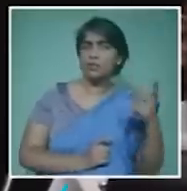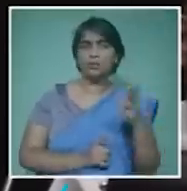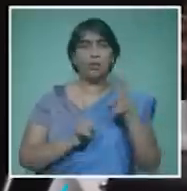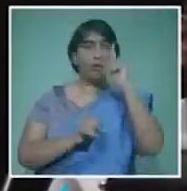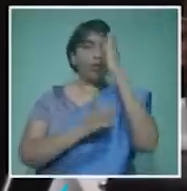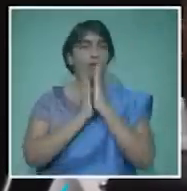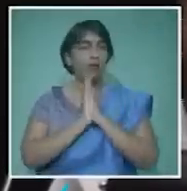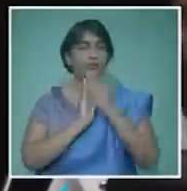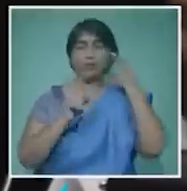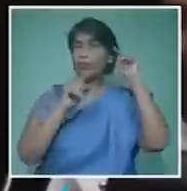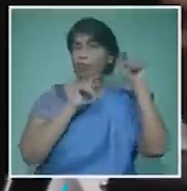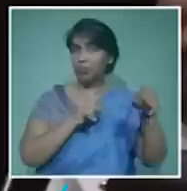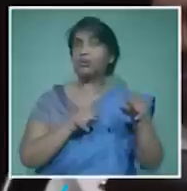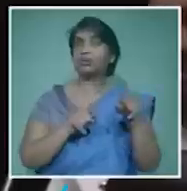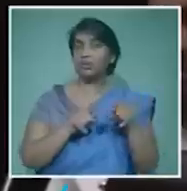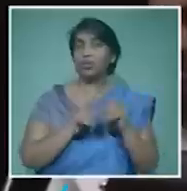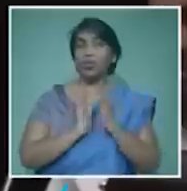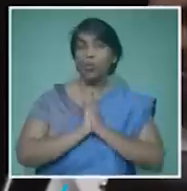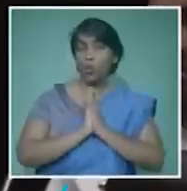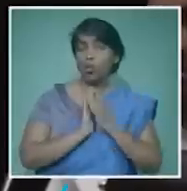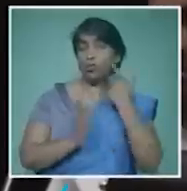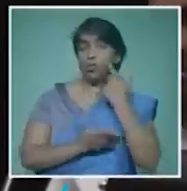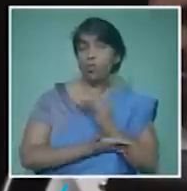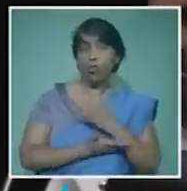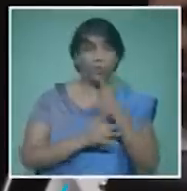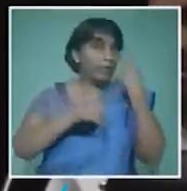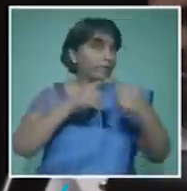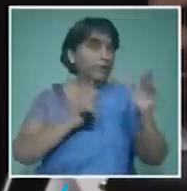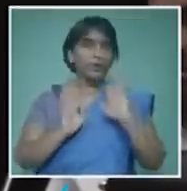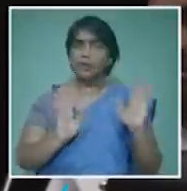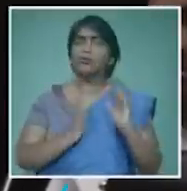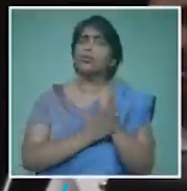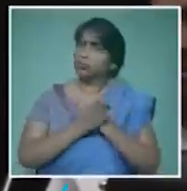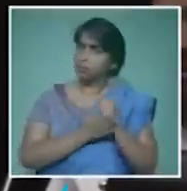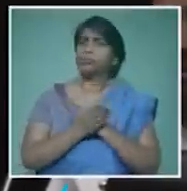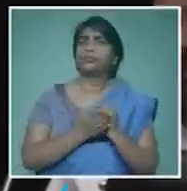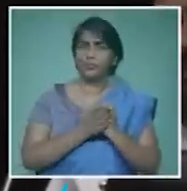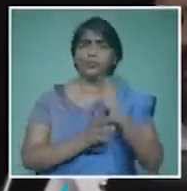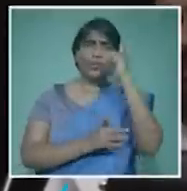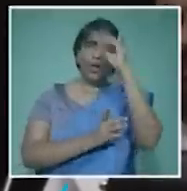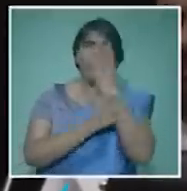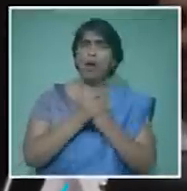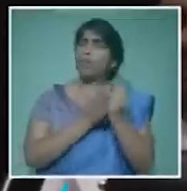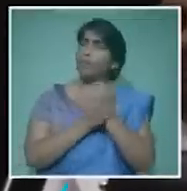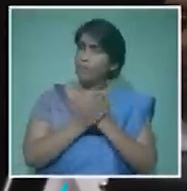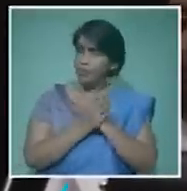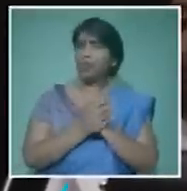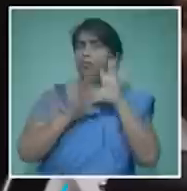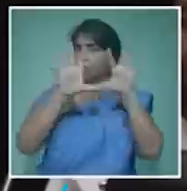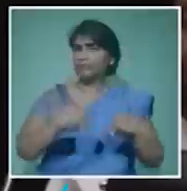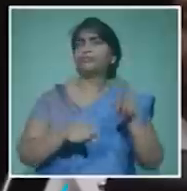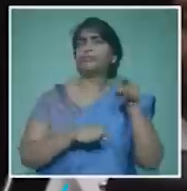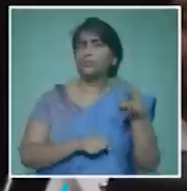ආගමික ස්ථානයකට මේකෙන් කියන්නේ නැහැ බුදුදහමේ තිබෙන පන්සල් විතරයි කියලා. සියලුම අනිකුත් සියලුම ආගම් වලට අයිති